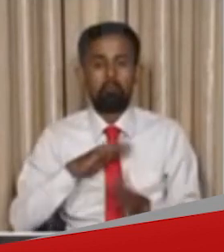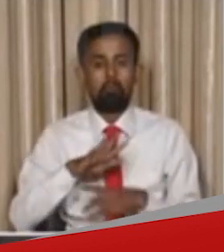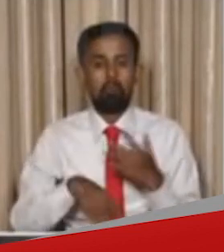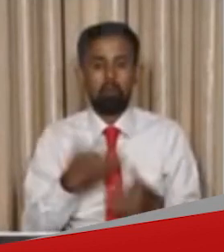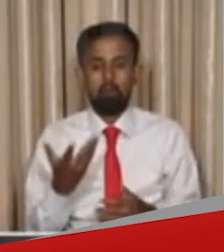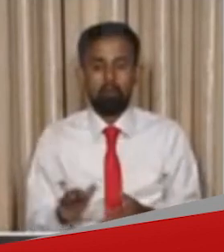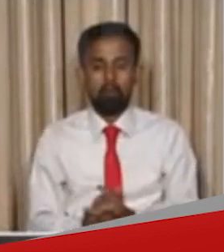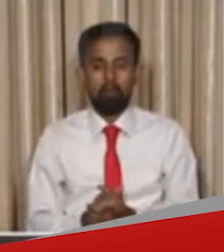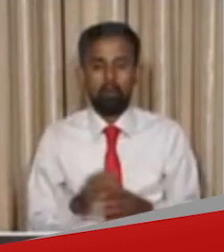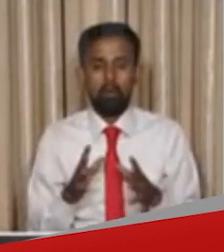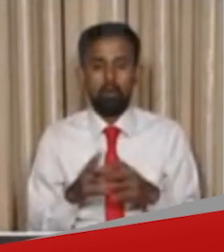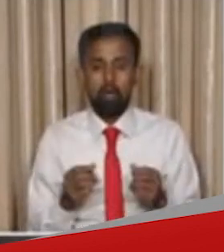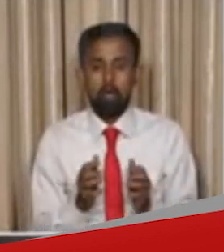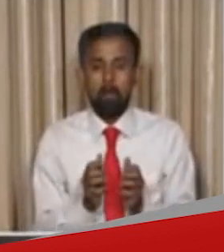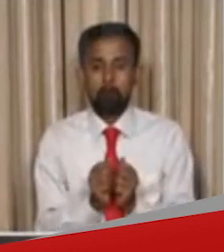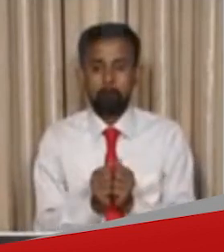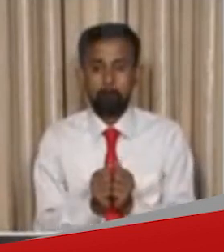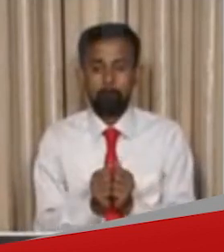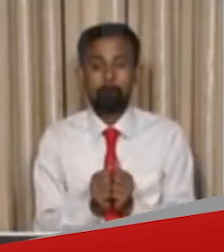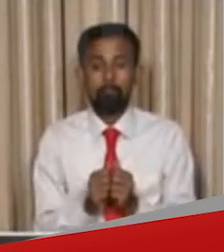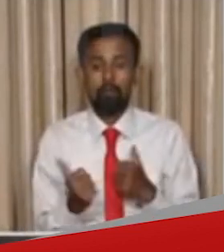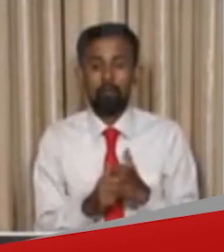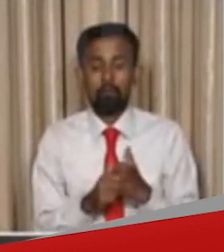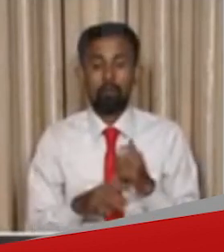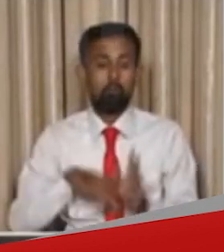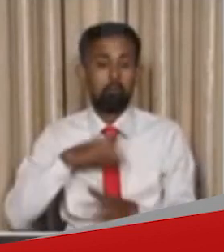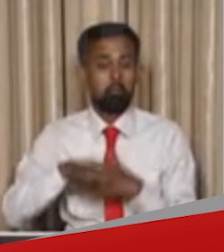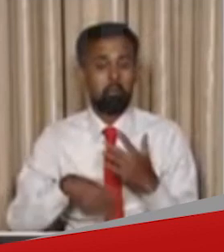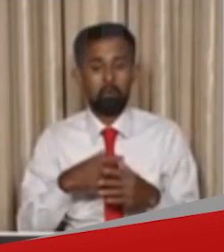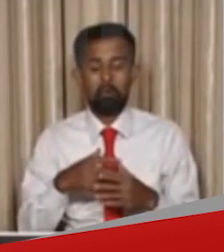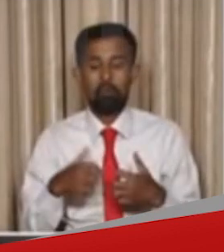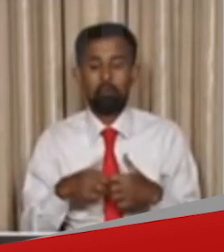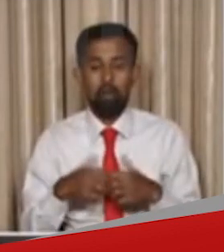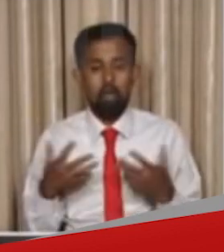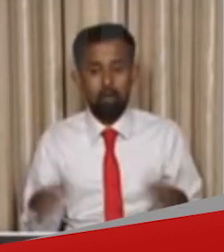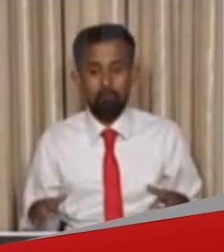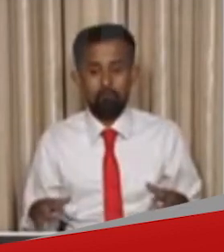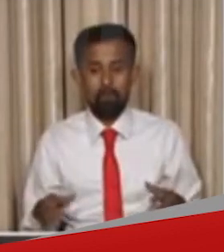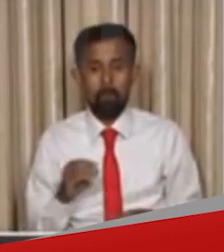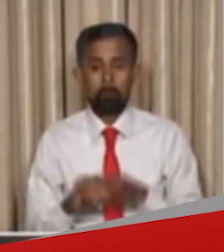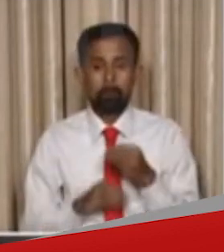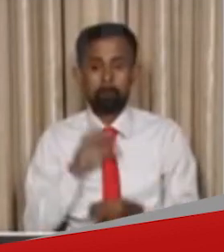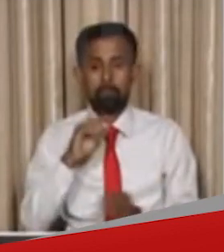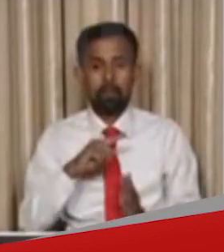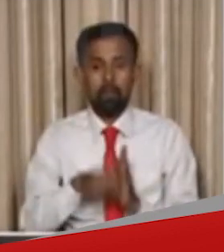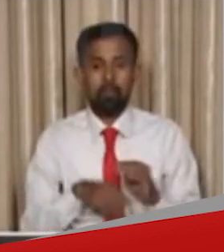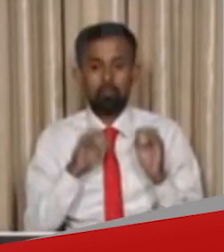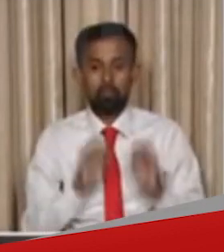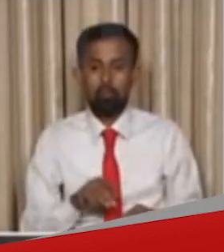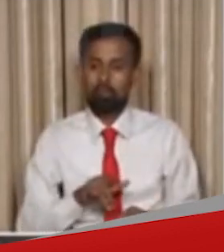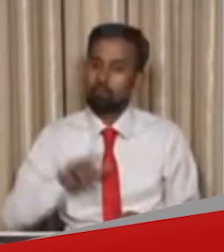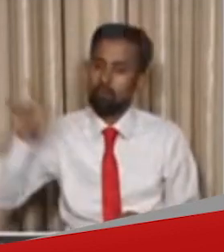තියෙනවා. කොහු බත් වලින් කරපු නිෂ්පාදන අද බරපතල අර්බුදයකට ලක් වෙලා තියෙනවා. එතකොට ආයෝජකයෝ රට හැරලා අතහැරලා